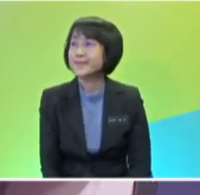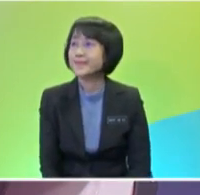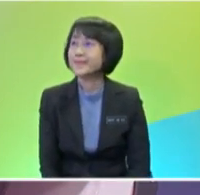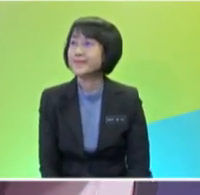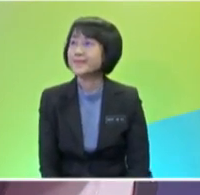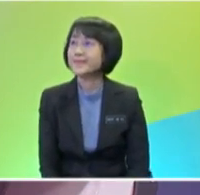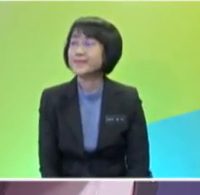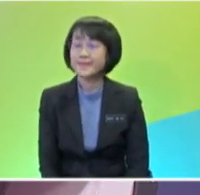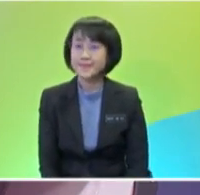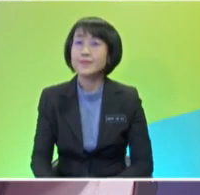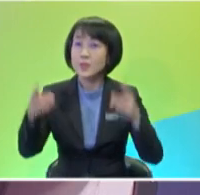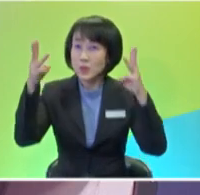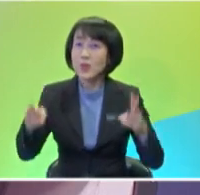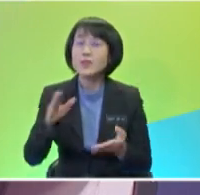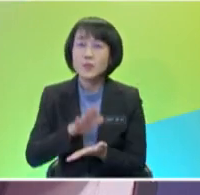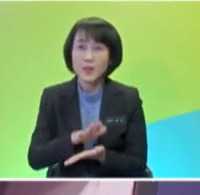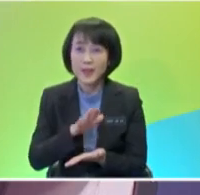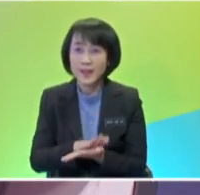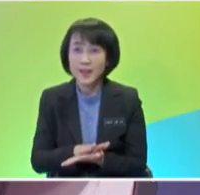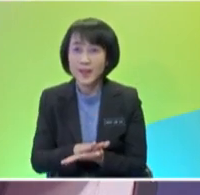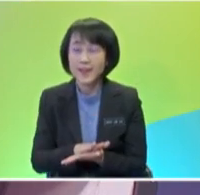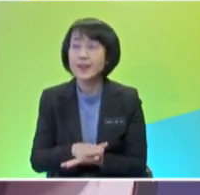ini adalah antar warga sekolah